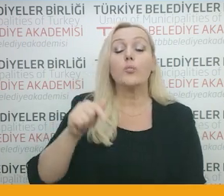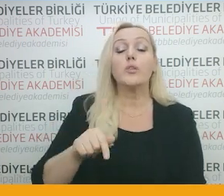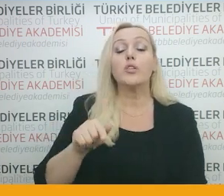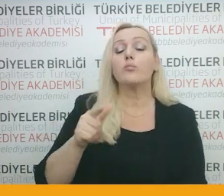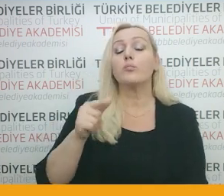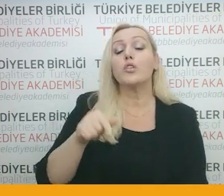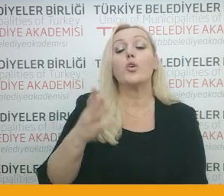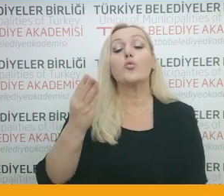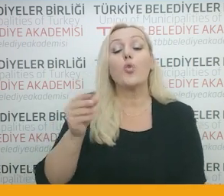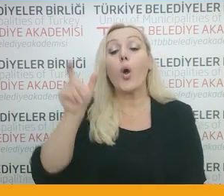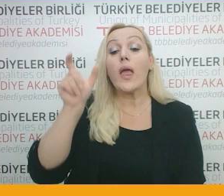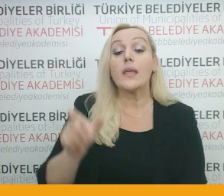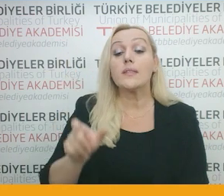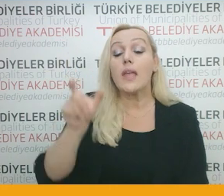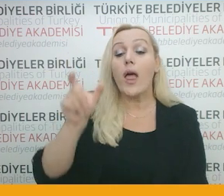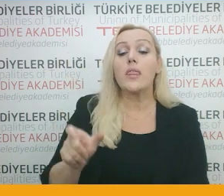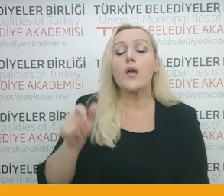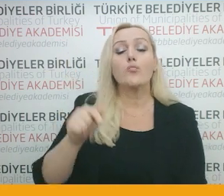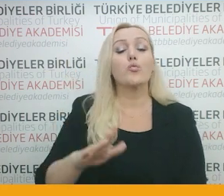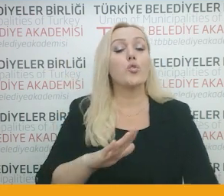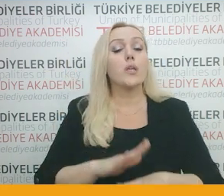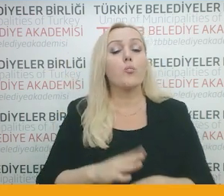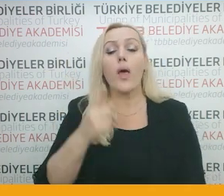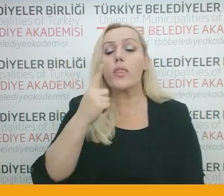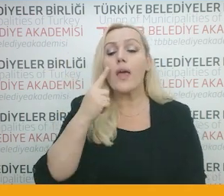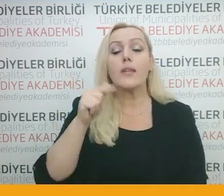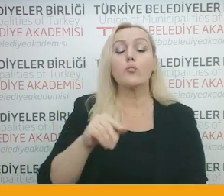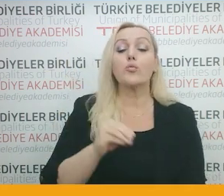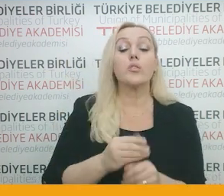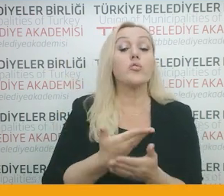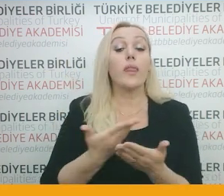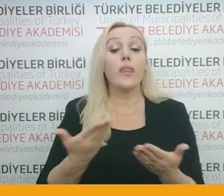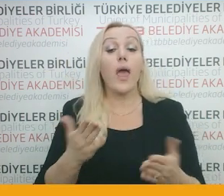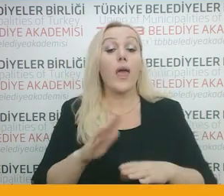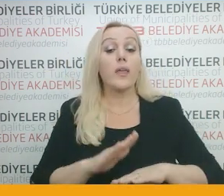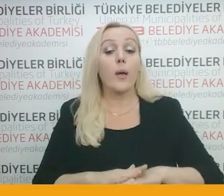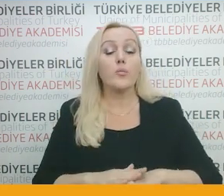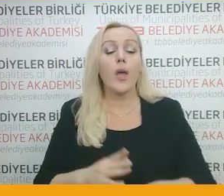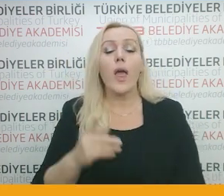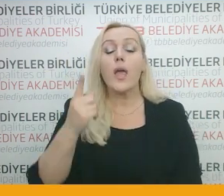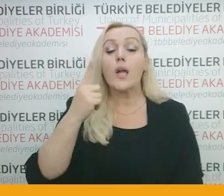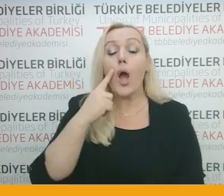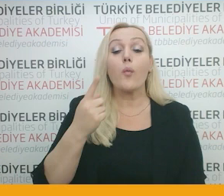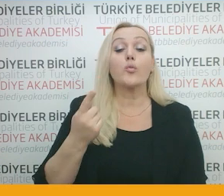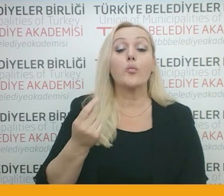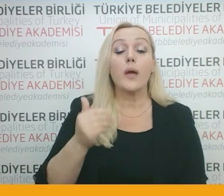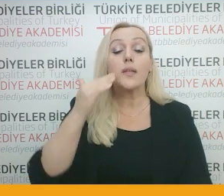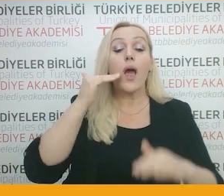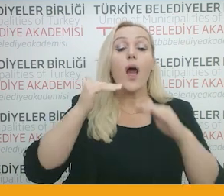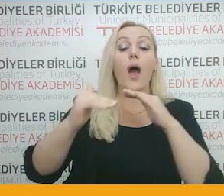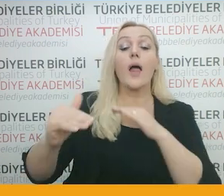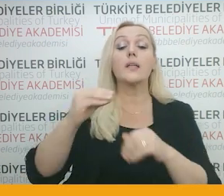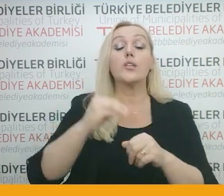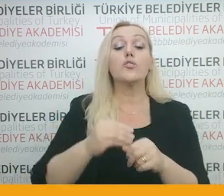insan bu şekilde gösterebiliyor. Devlet bunun için nasıl bir önlem almış arkadaşlar? Kamunun parasını halk için